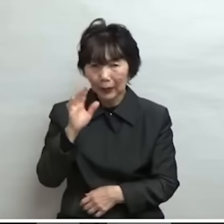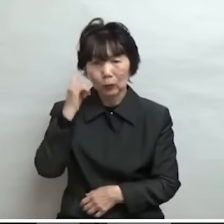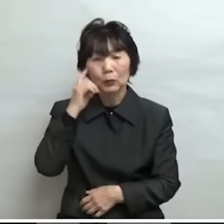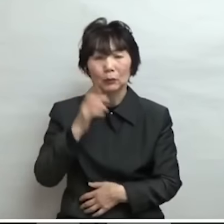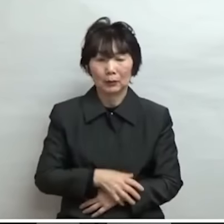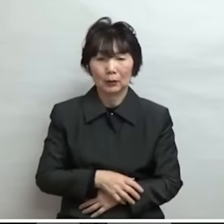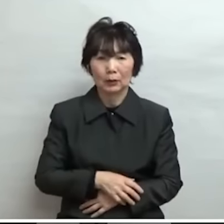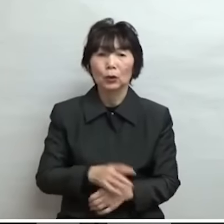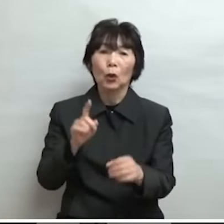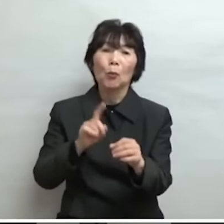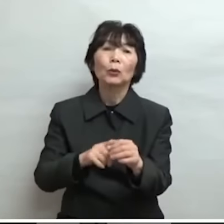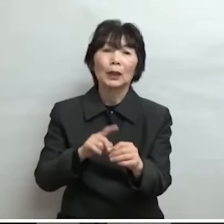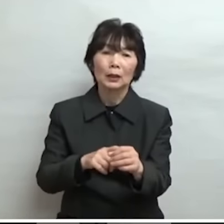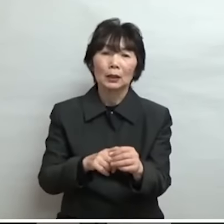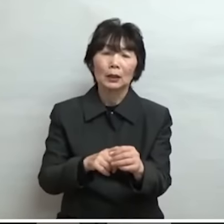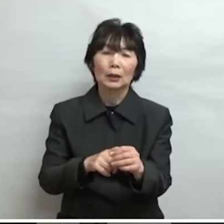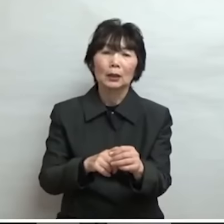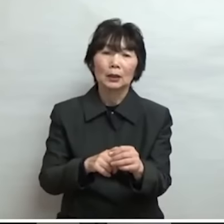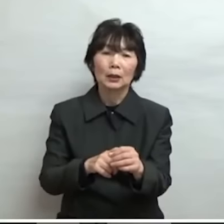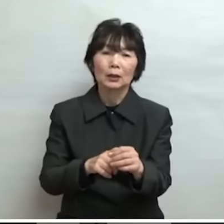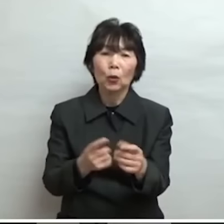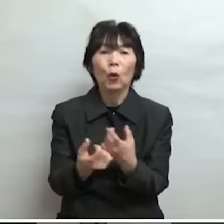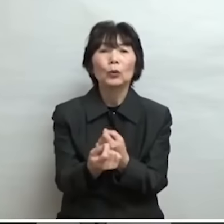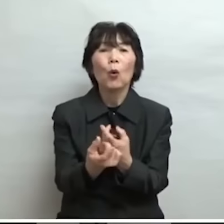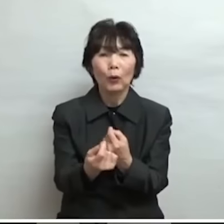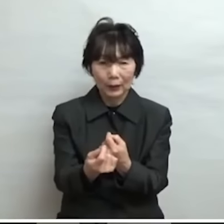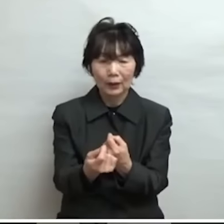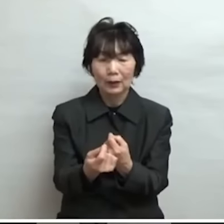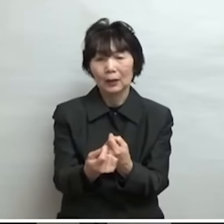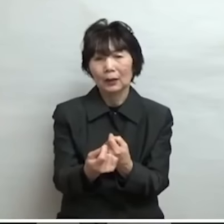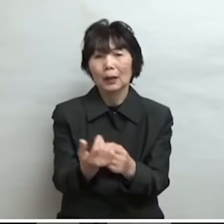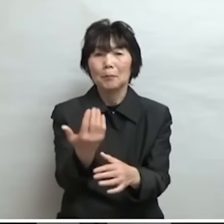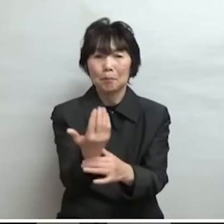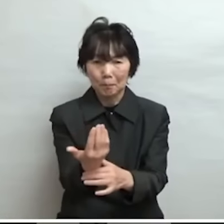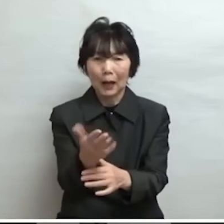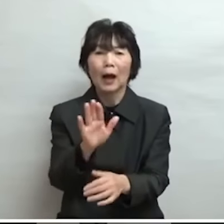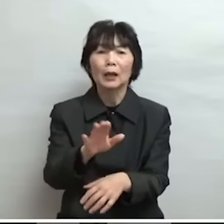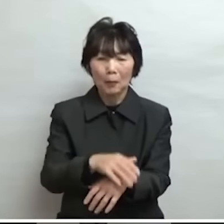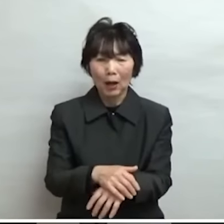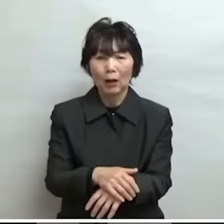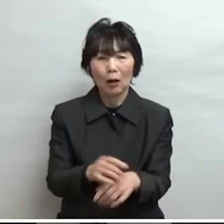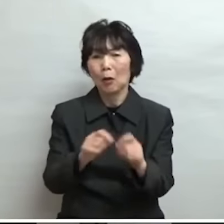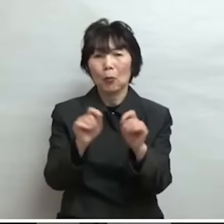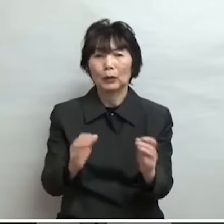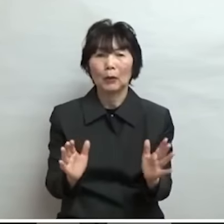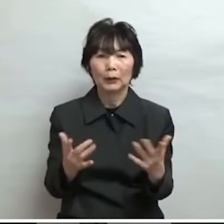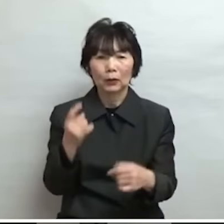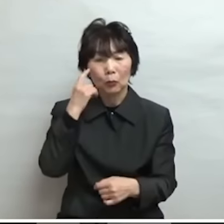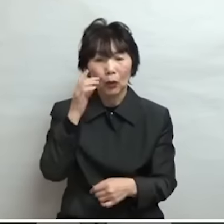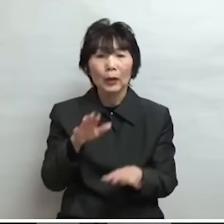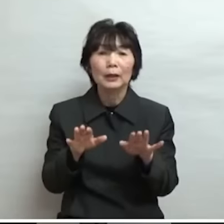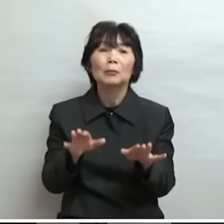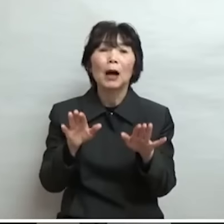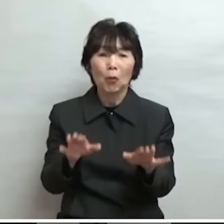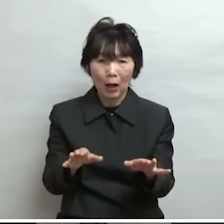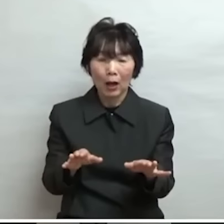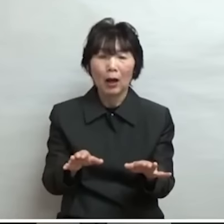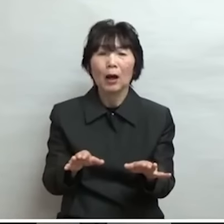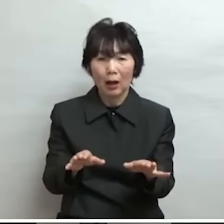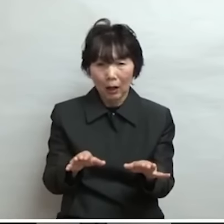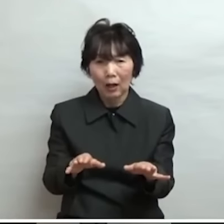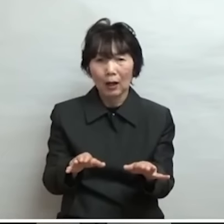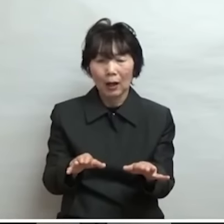もとで、しっかりと運営されていればこういう問題はなかったかもしれませんが、さっき言ったような理由で、今や公益に反する